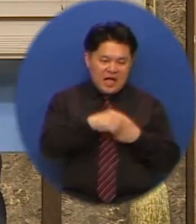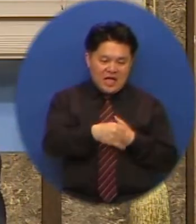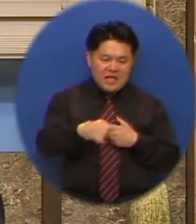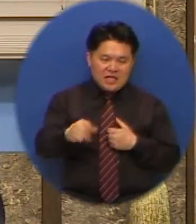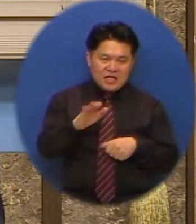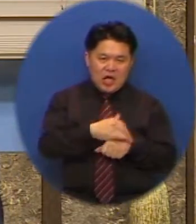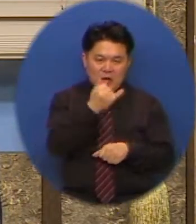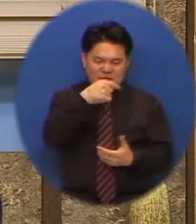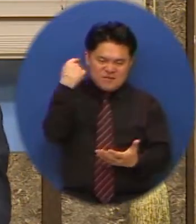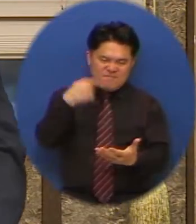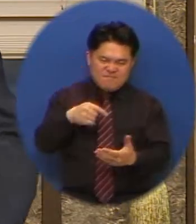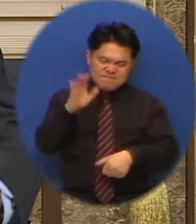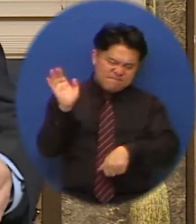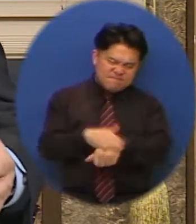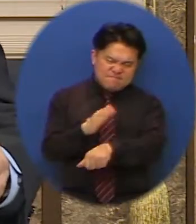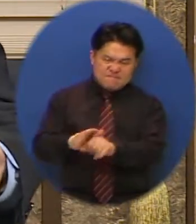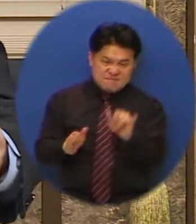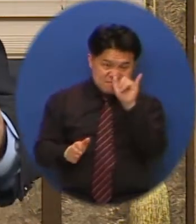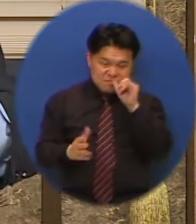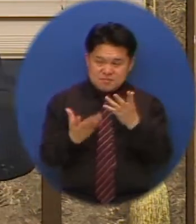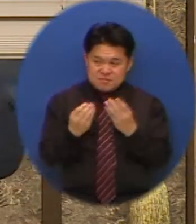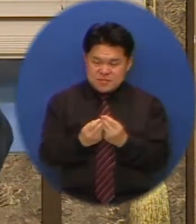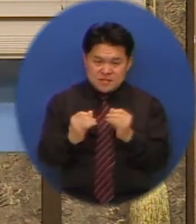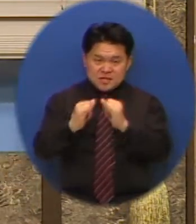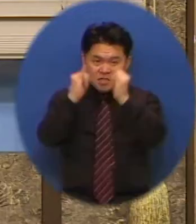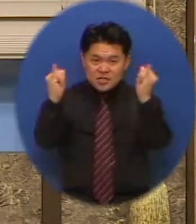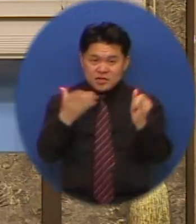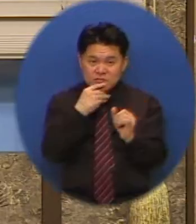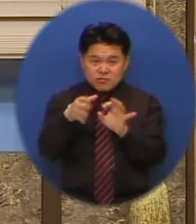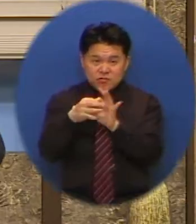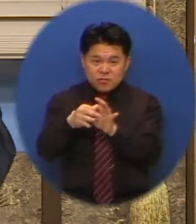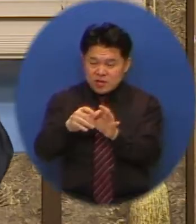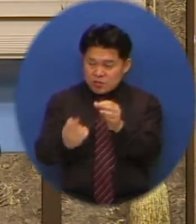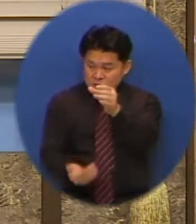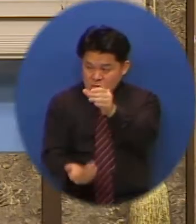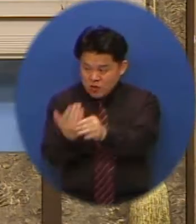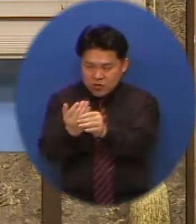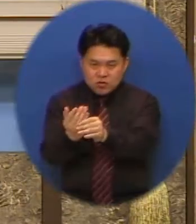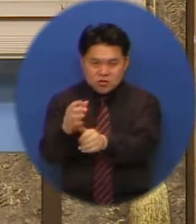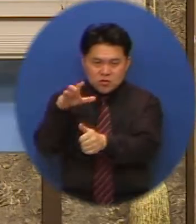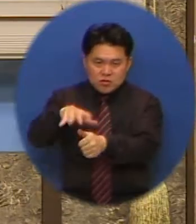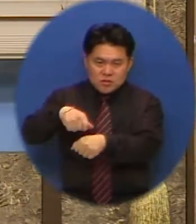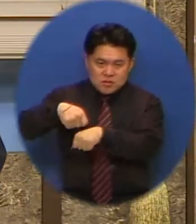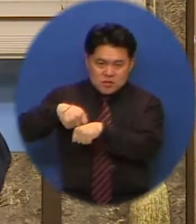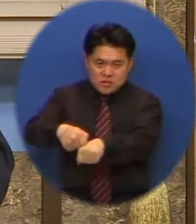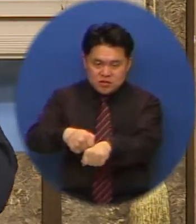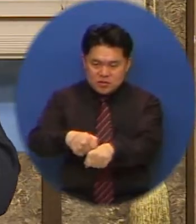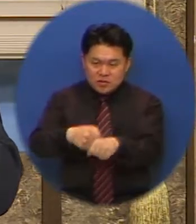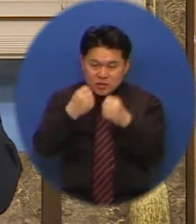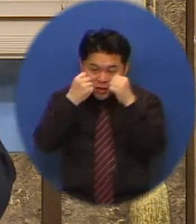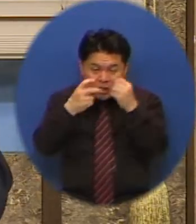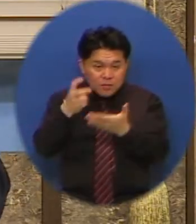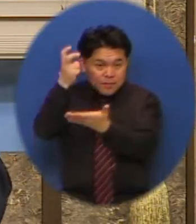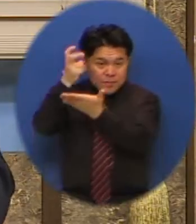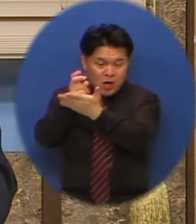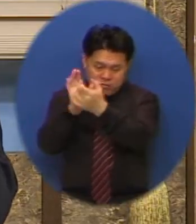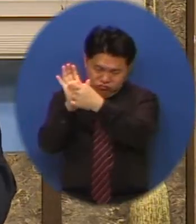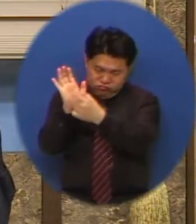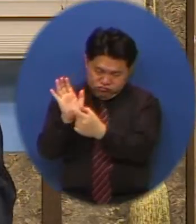사고가 나지 않습니까? 예. 그러면 이제 그걸 규제하는 이런 이제